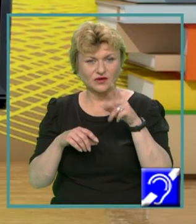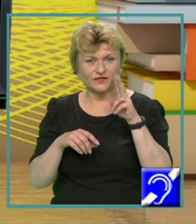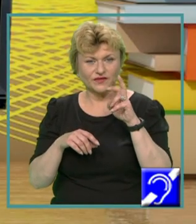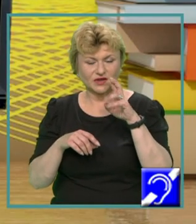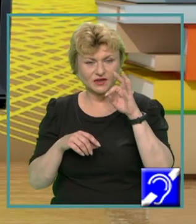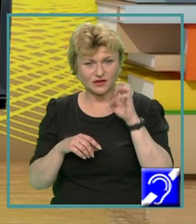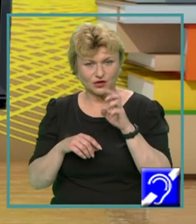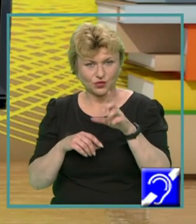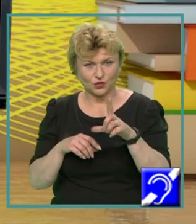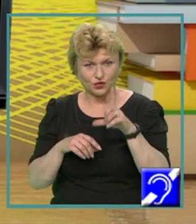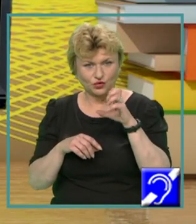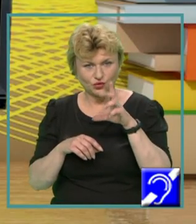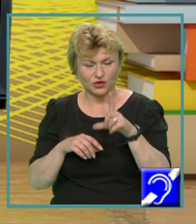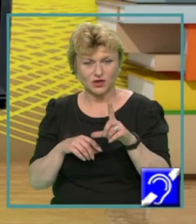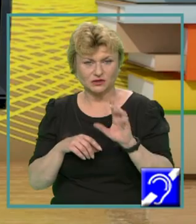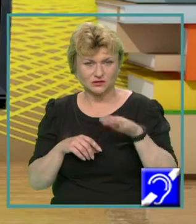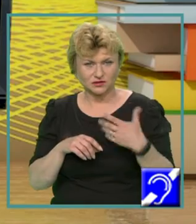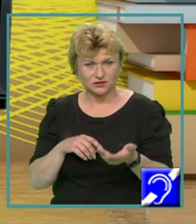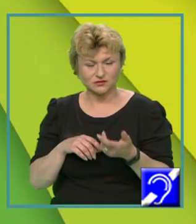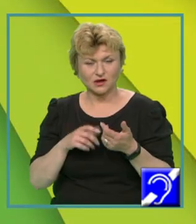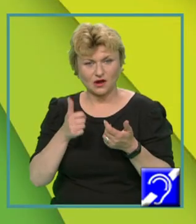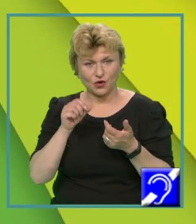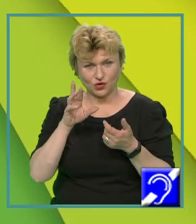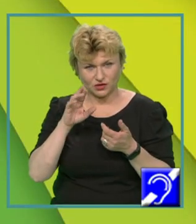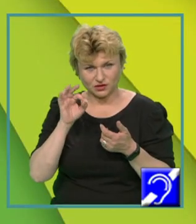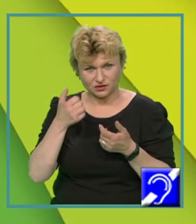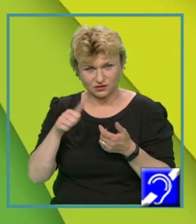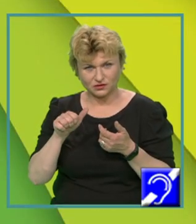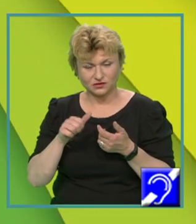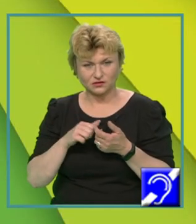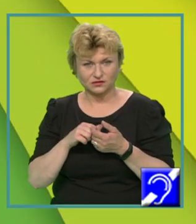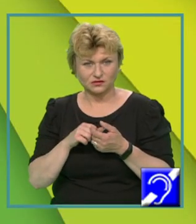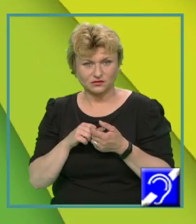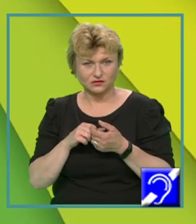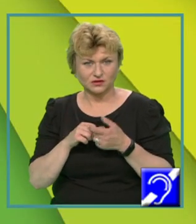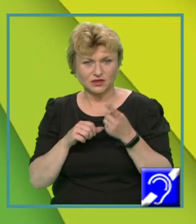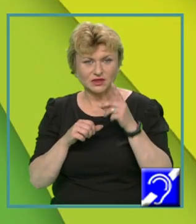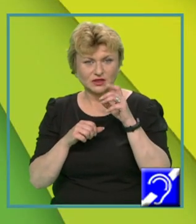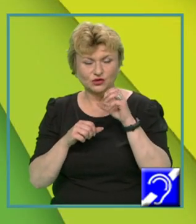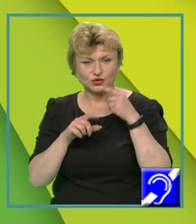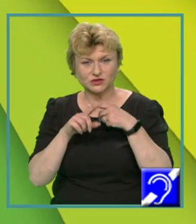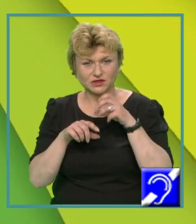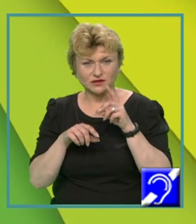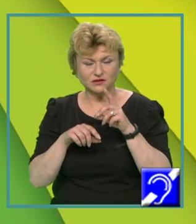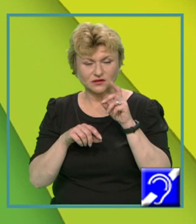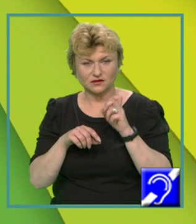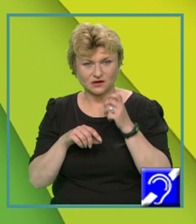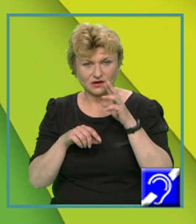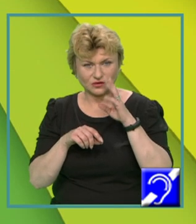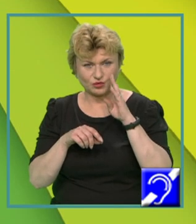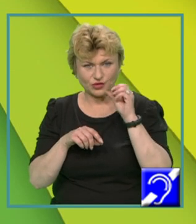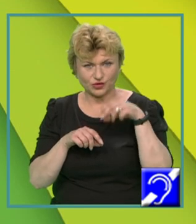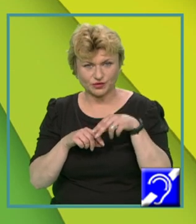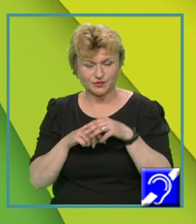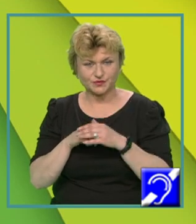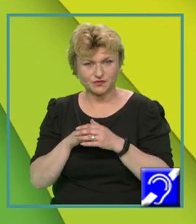aortă, oxigen spre corp. Se întorc venele cave cu dioxid de carbon de la membrele inferioare, vena cavă inferioară, de la